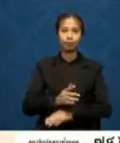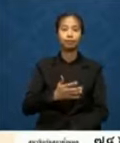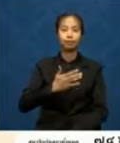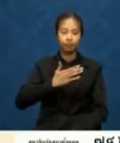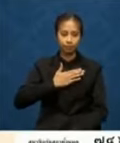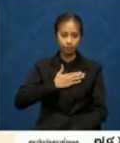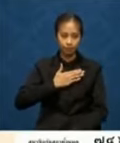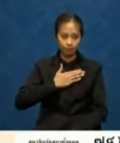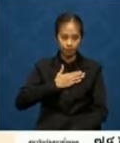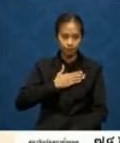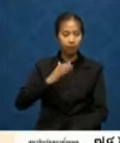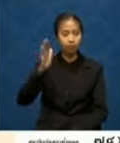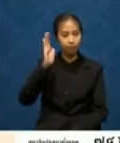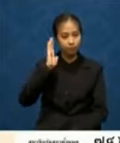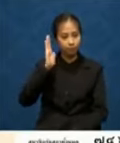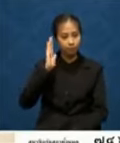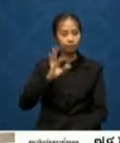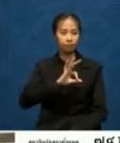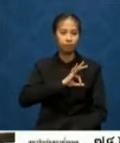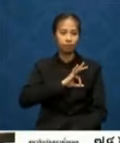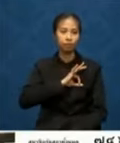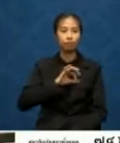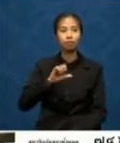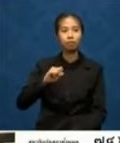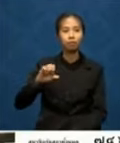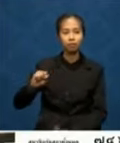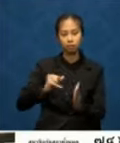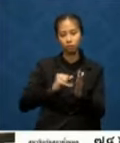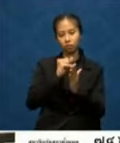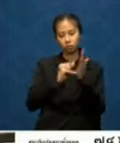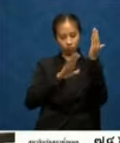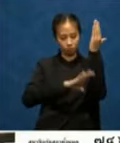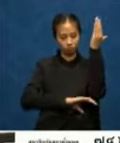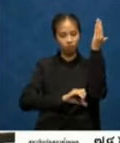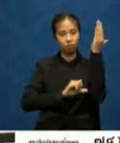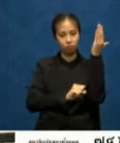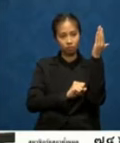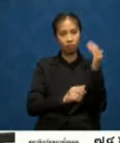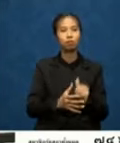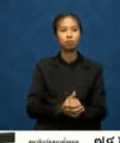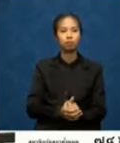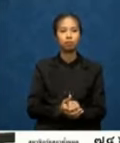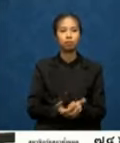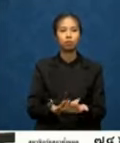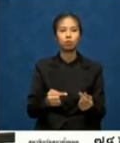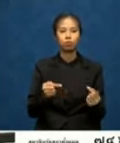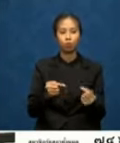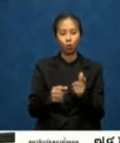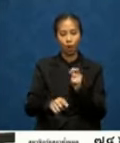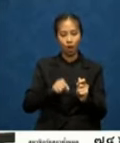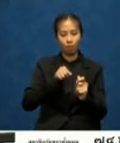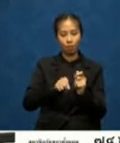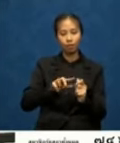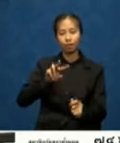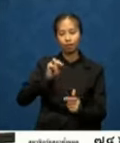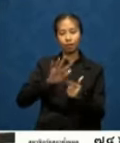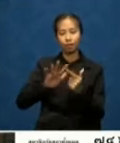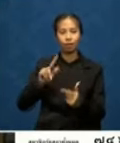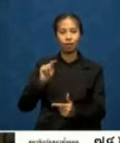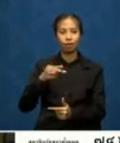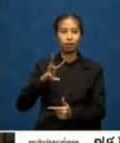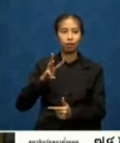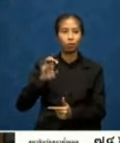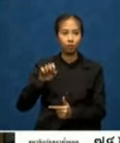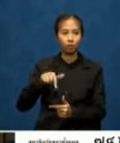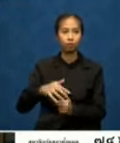รัชนนสีก่อเกื้อ สมาชิ สภาผู้แทรัสดร จังหวดสงขลาเกตเลือกตั้งที่ 7 อำเภอรนาจวี อำเภอรบายย